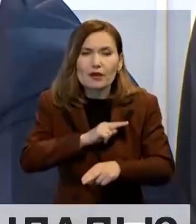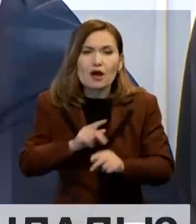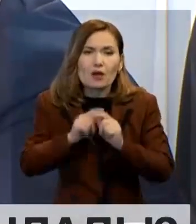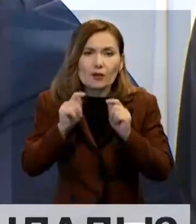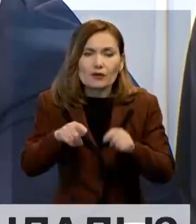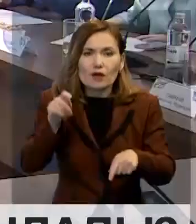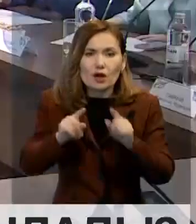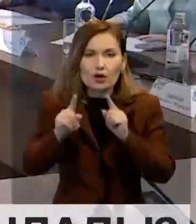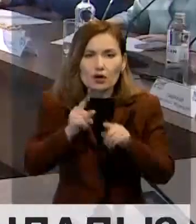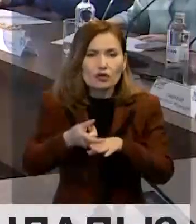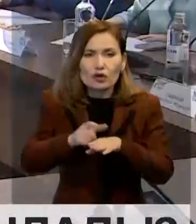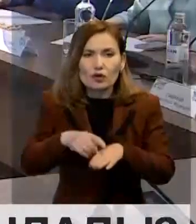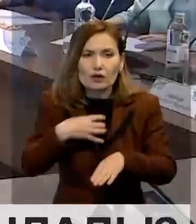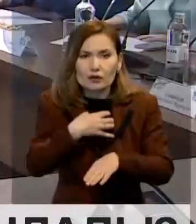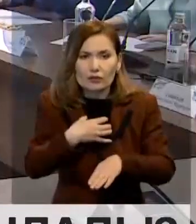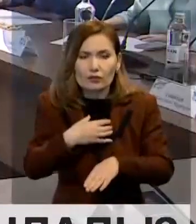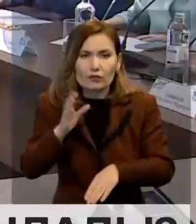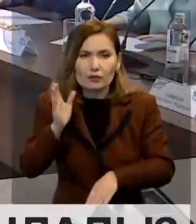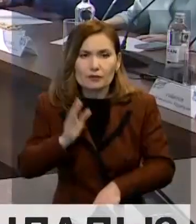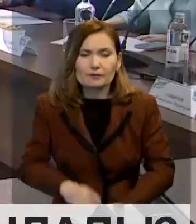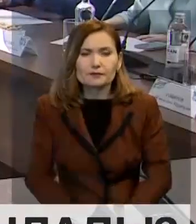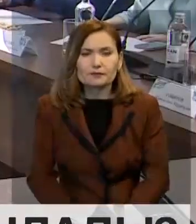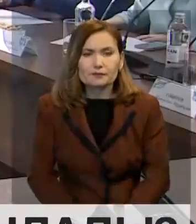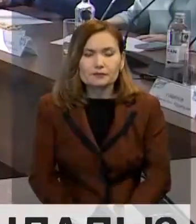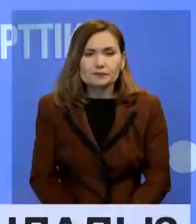да, құрылтай зор беделге ие болмақ.